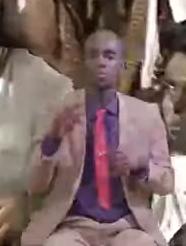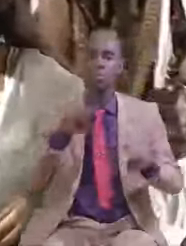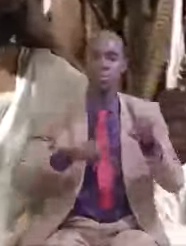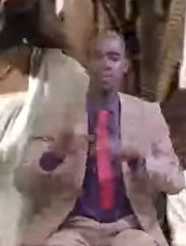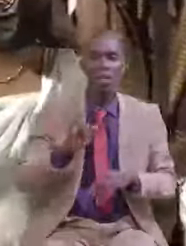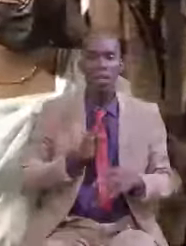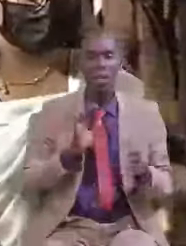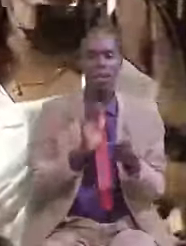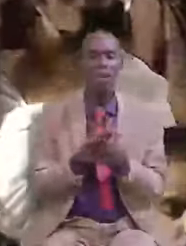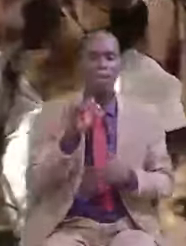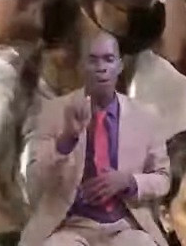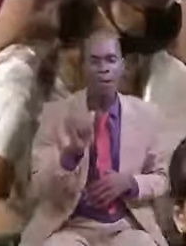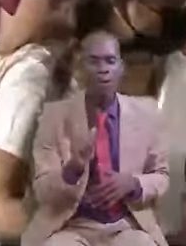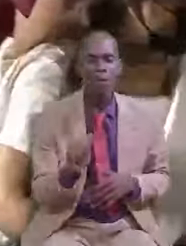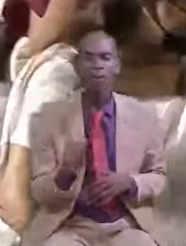Et puis vous aurez la rédemption.